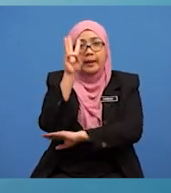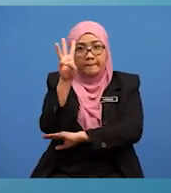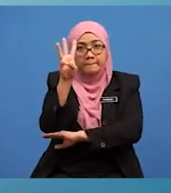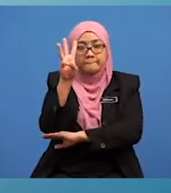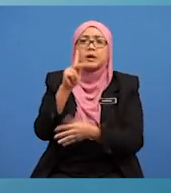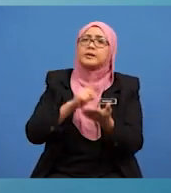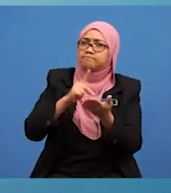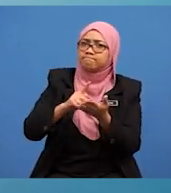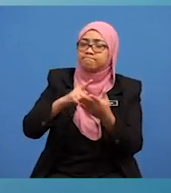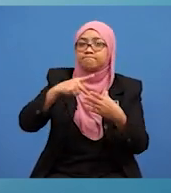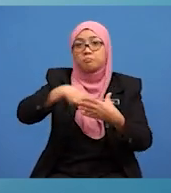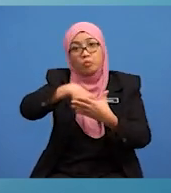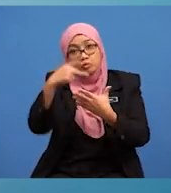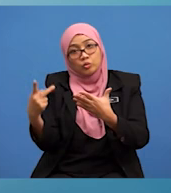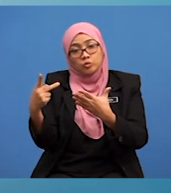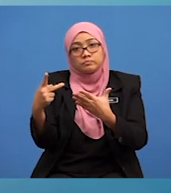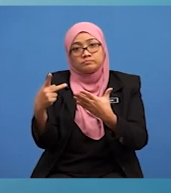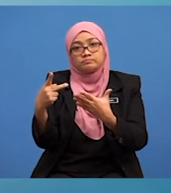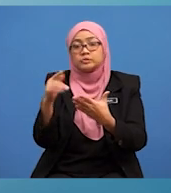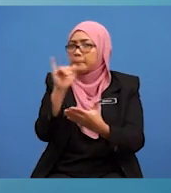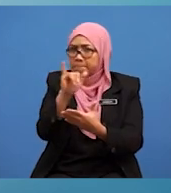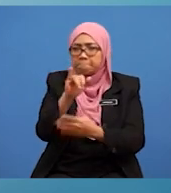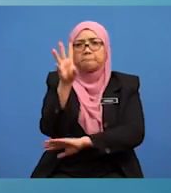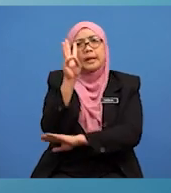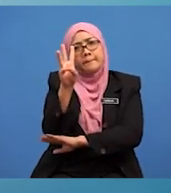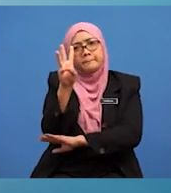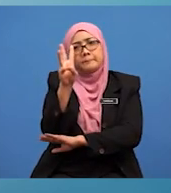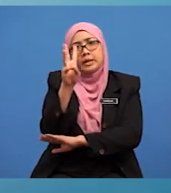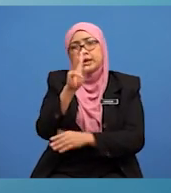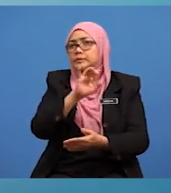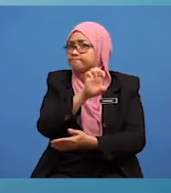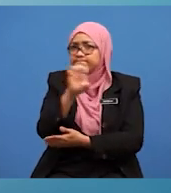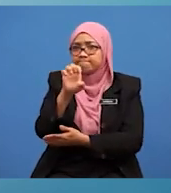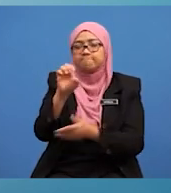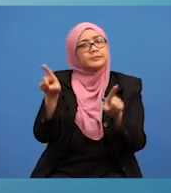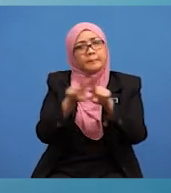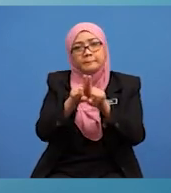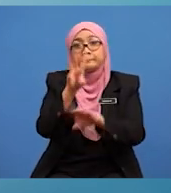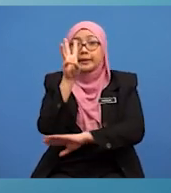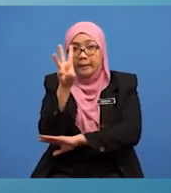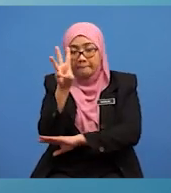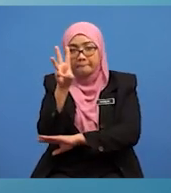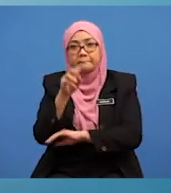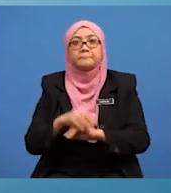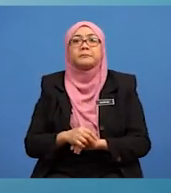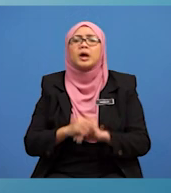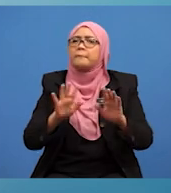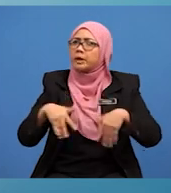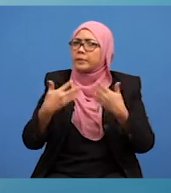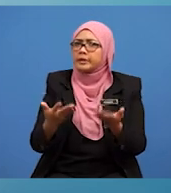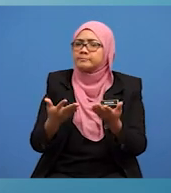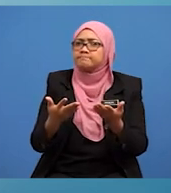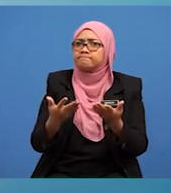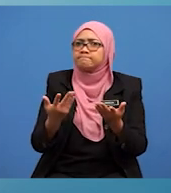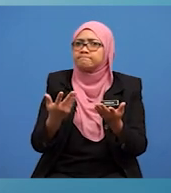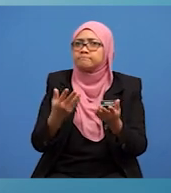adalah 6 dan bilangan elektronnya juga adalah 6. Bagaimanakah 6 elektron karbon ini disusun di luar